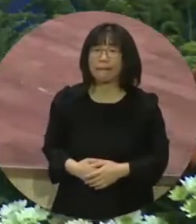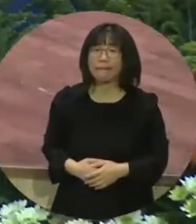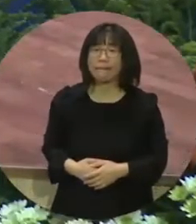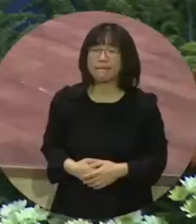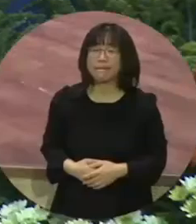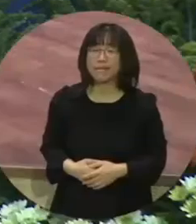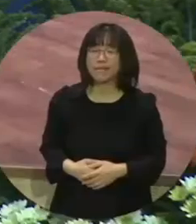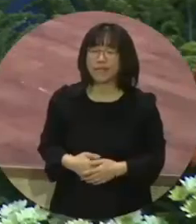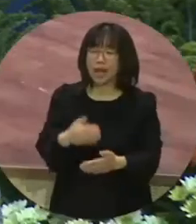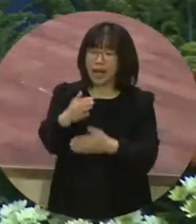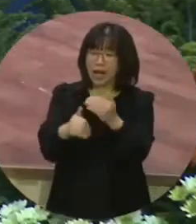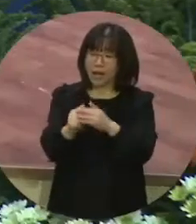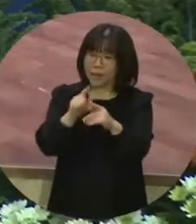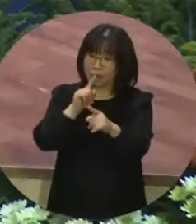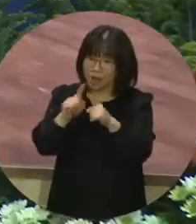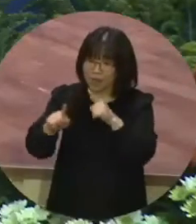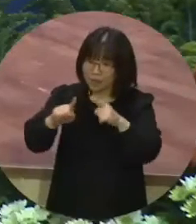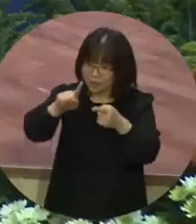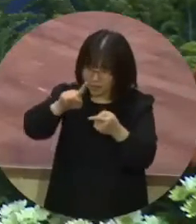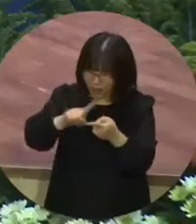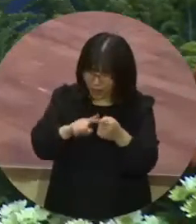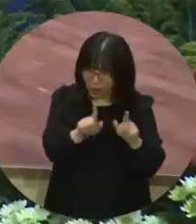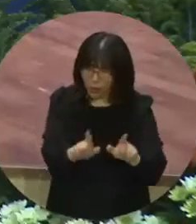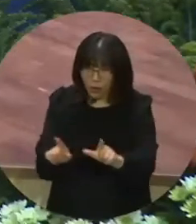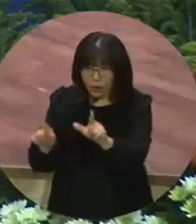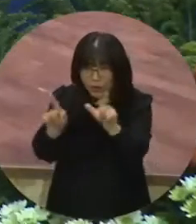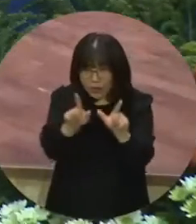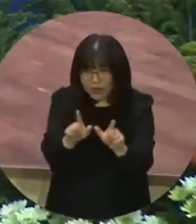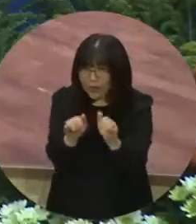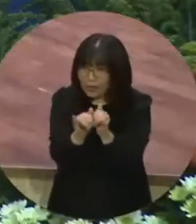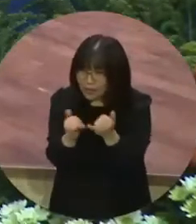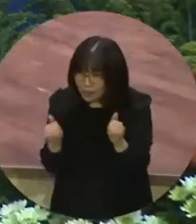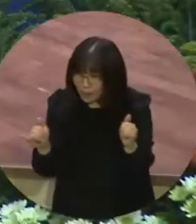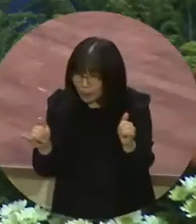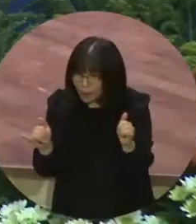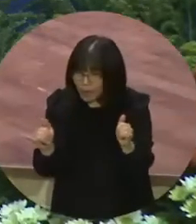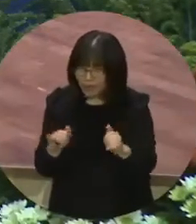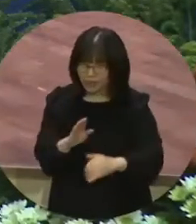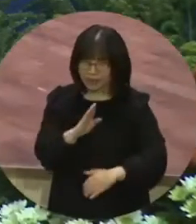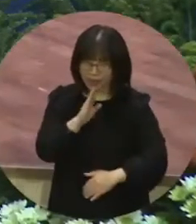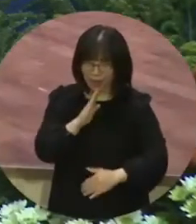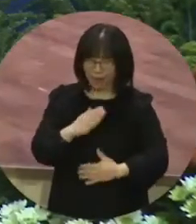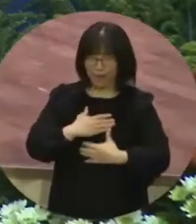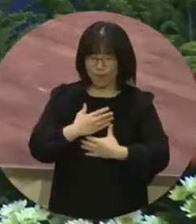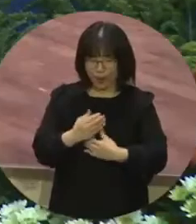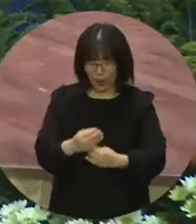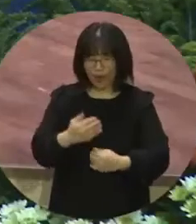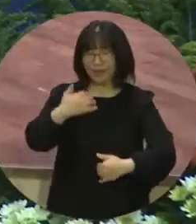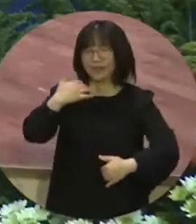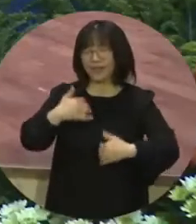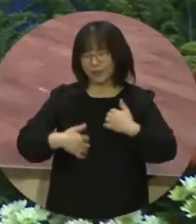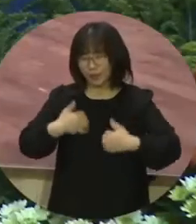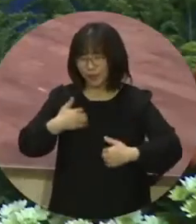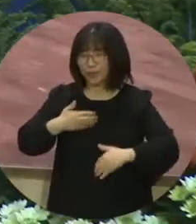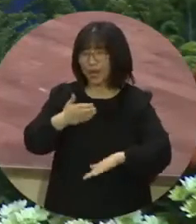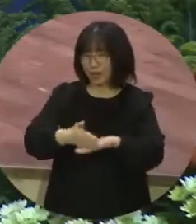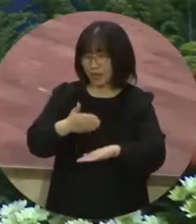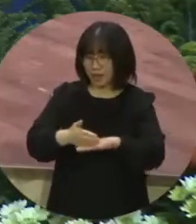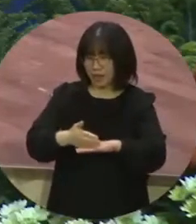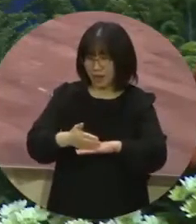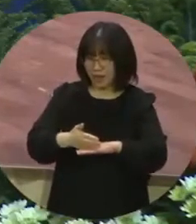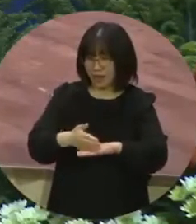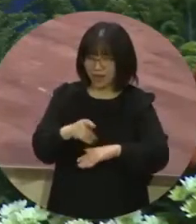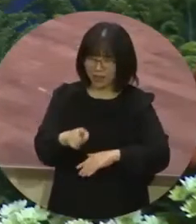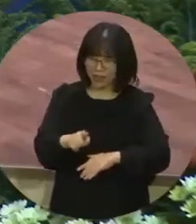이렇게 말씀대로 사는 삶 속에 임하는 것이 뭐냐? 참 평안, 참 기쁨, 참 감사해. 이게